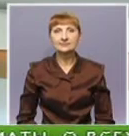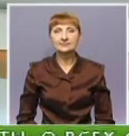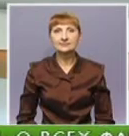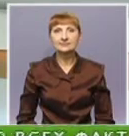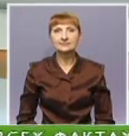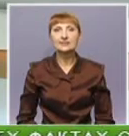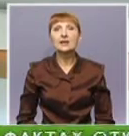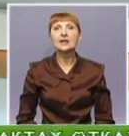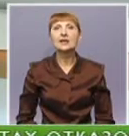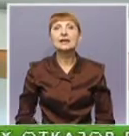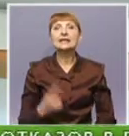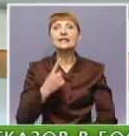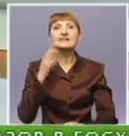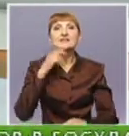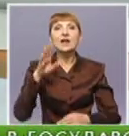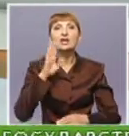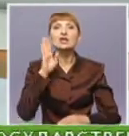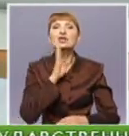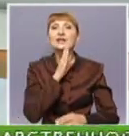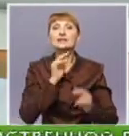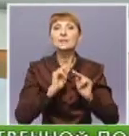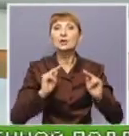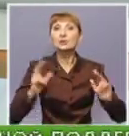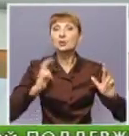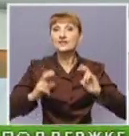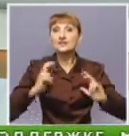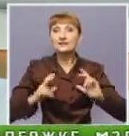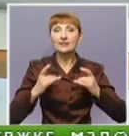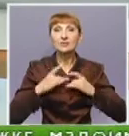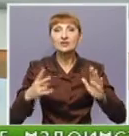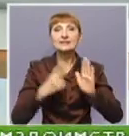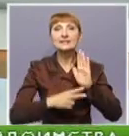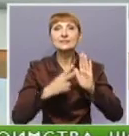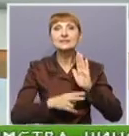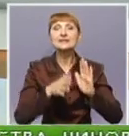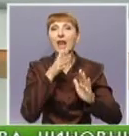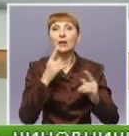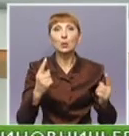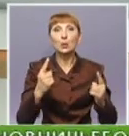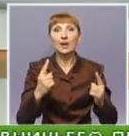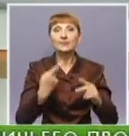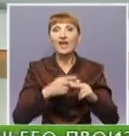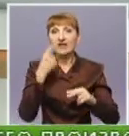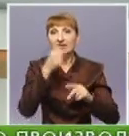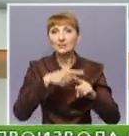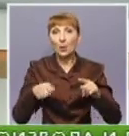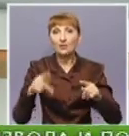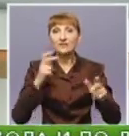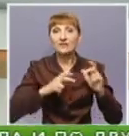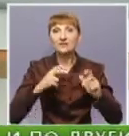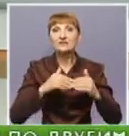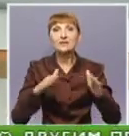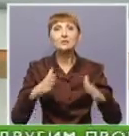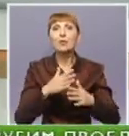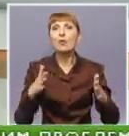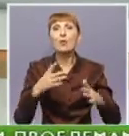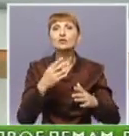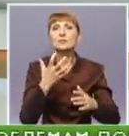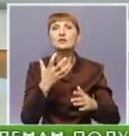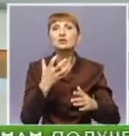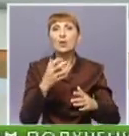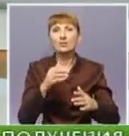И к новостям нашего города. Единственный в стране женский педагогический университет отмечает 70-летний юбилей. За эти годы вуз выпустил